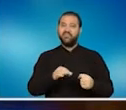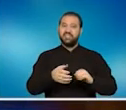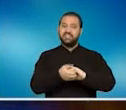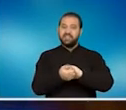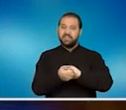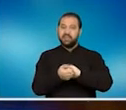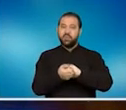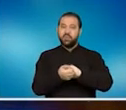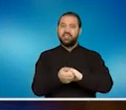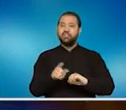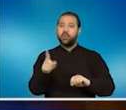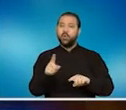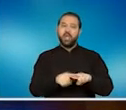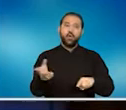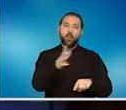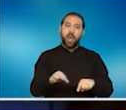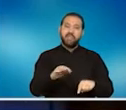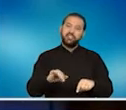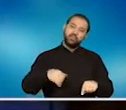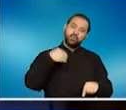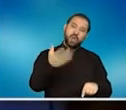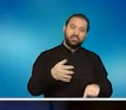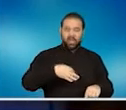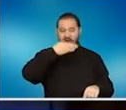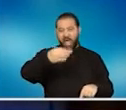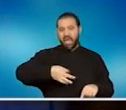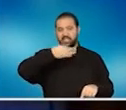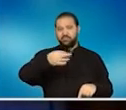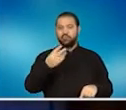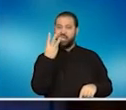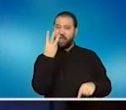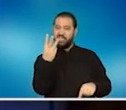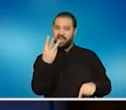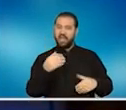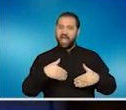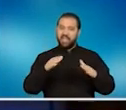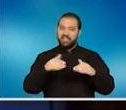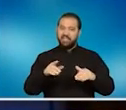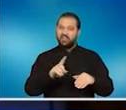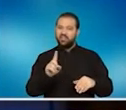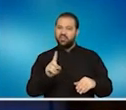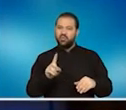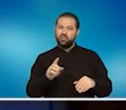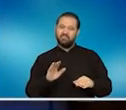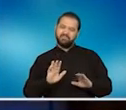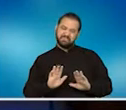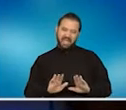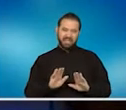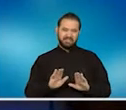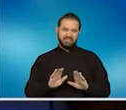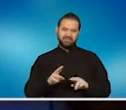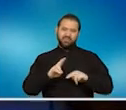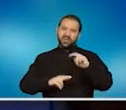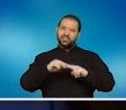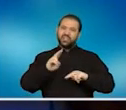bine, este faza a doua. Și apoi, categoric, a rostit și al treilea îndemn, nu vă sfădiți. Adică